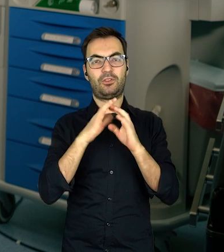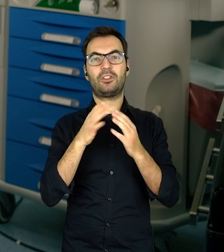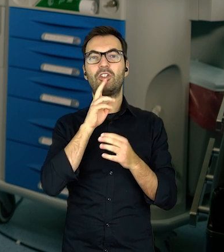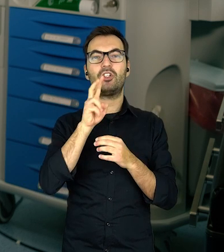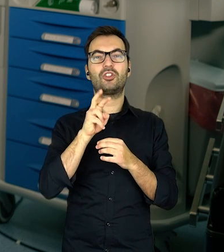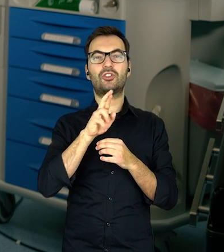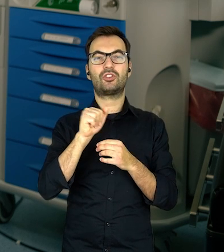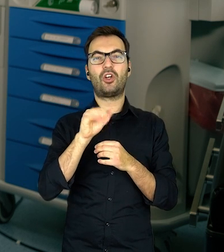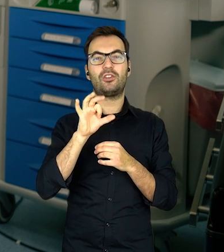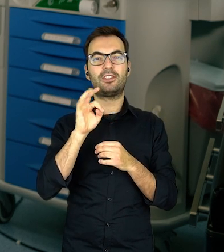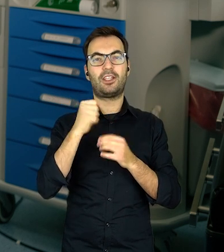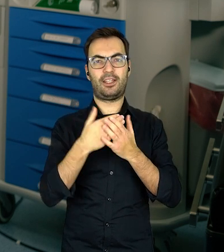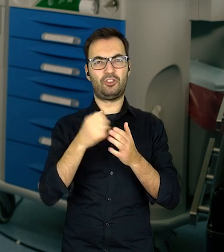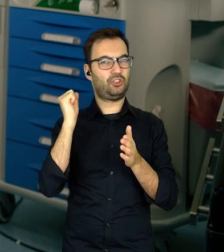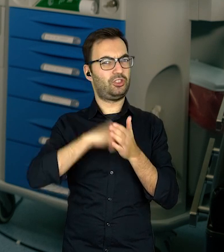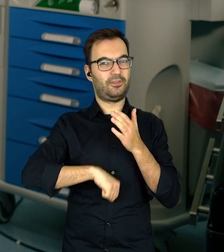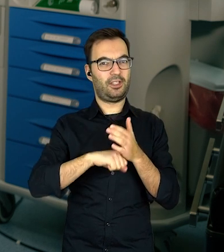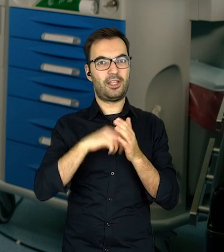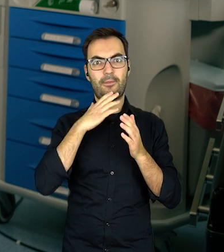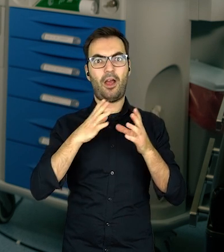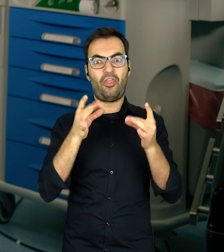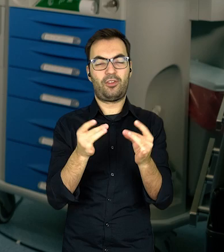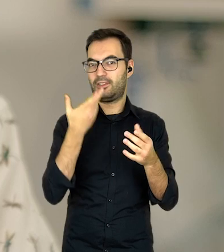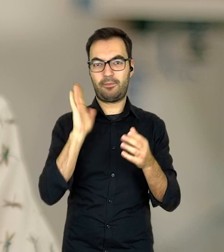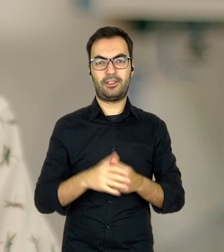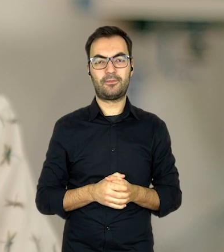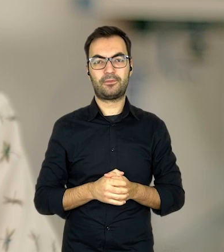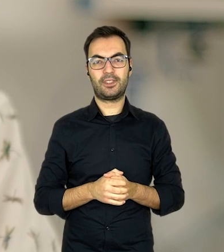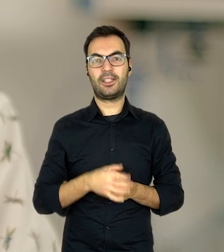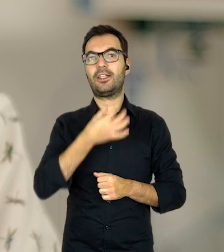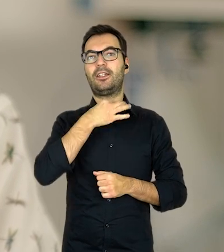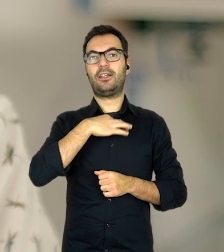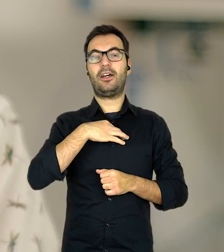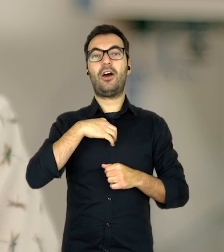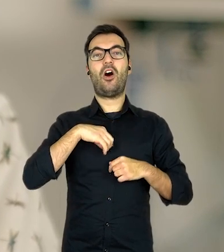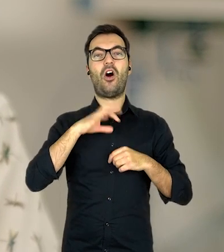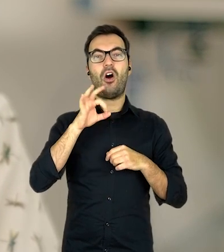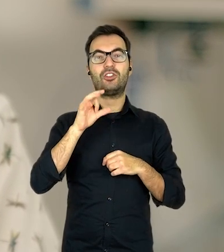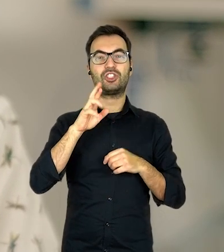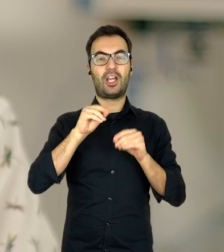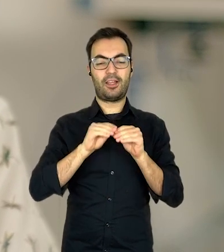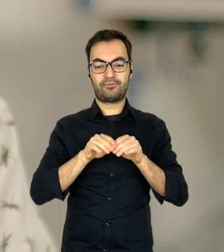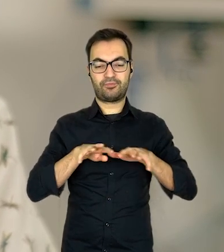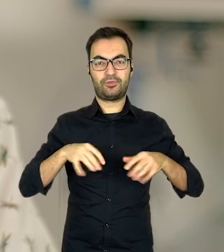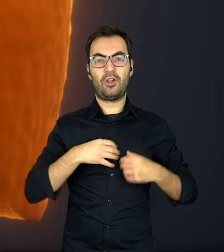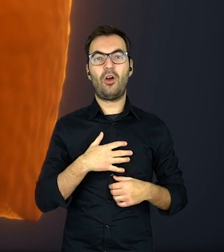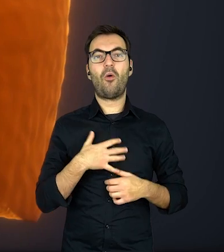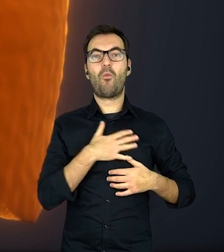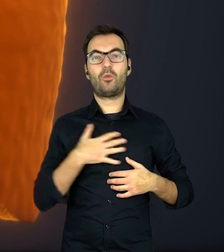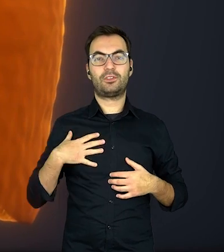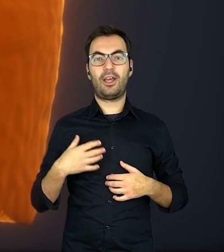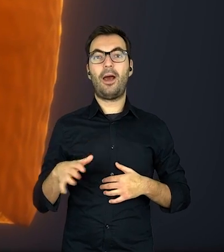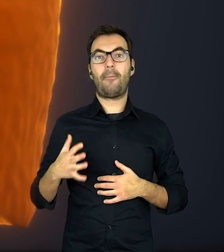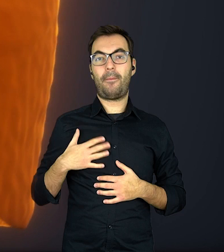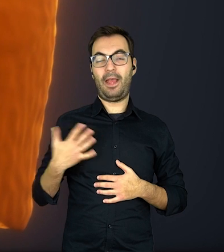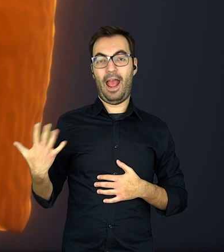wzmocnione za pomocą chrząstek, dlatego jest ona dość sztywna i nie zapada się. Tchawica poprzez oskrzela prowadzi do płuc. Prawe